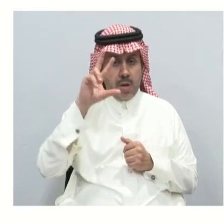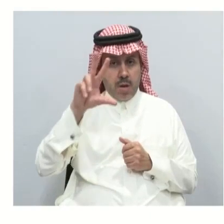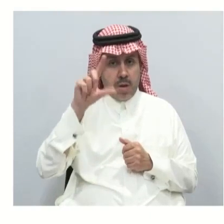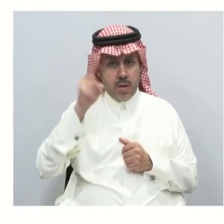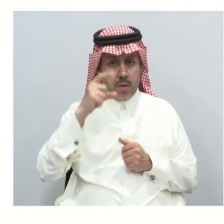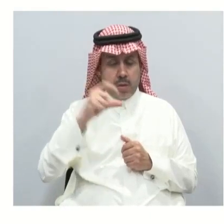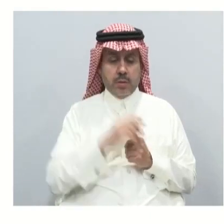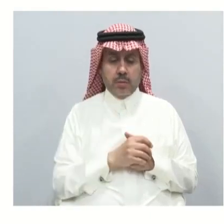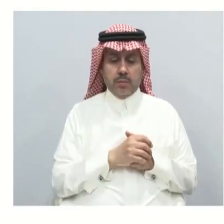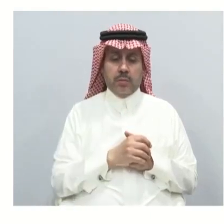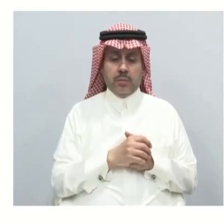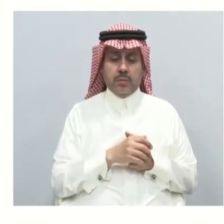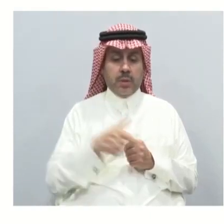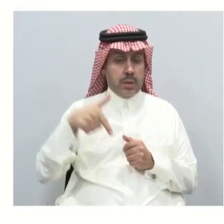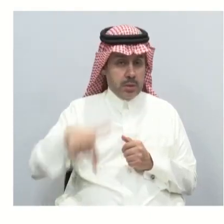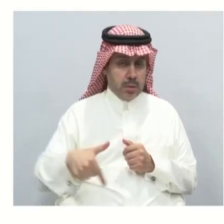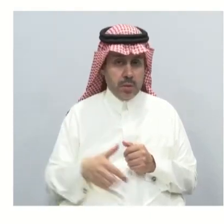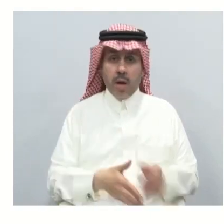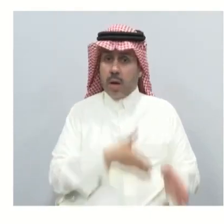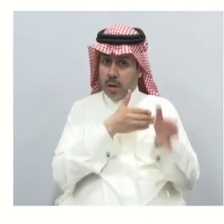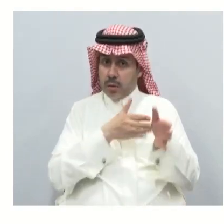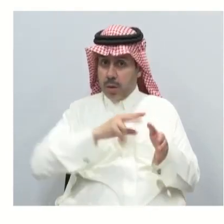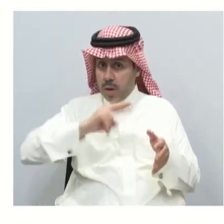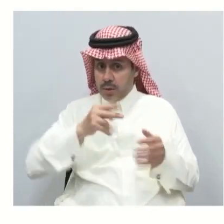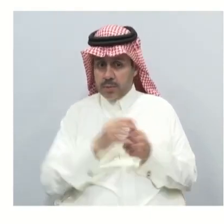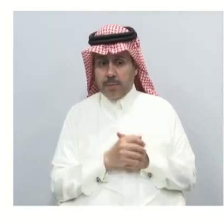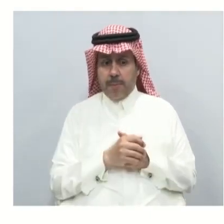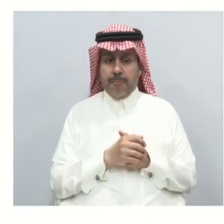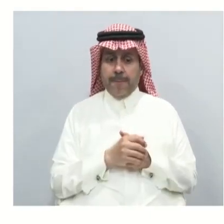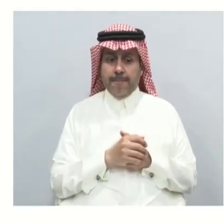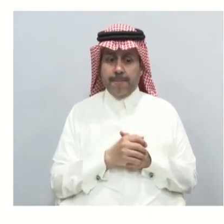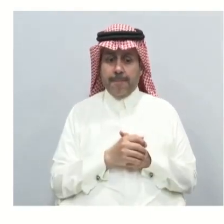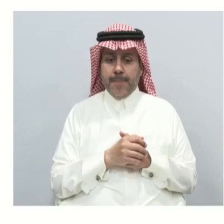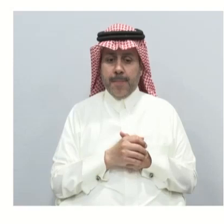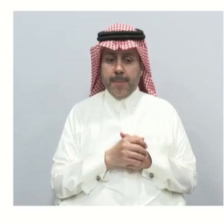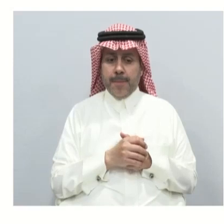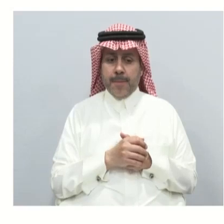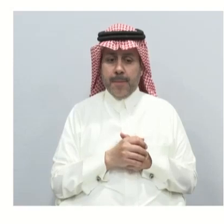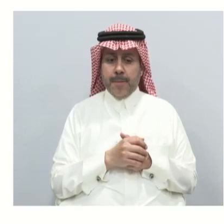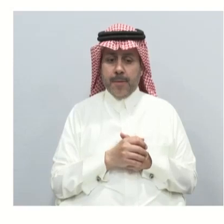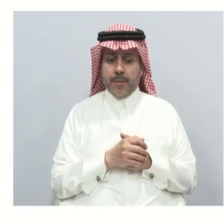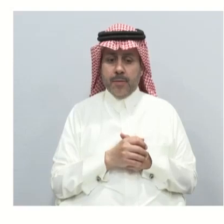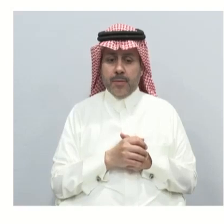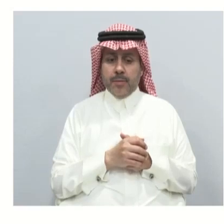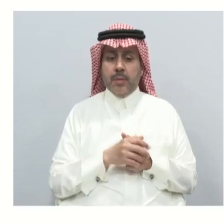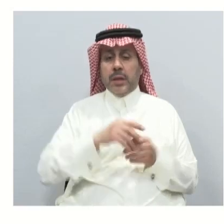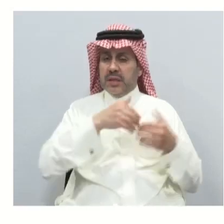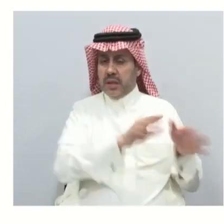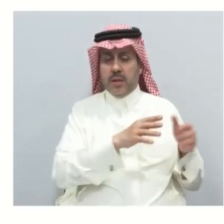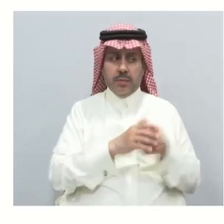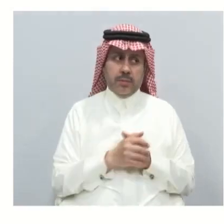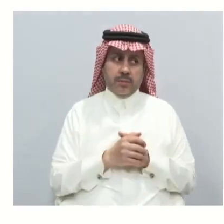الرد والسادس ما الذي ينافيه هو الانقياد اذا في القياده